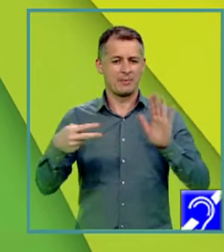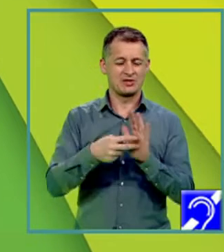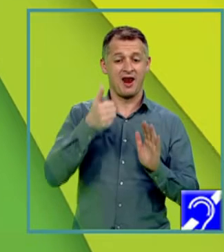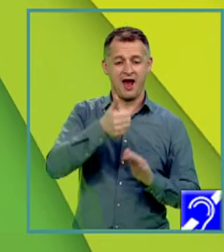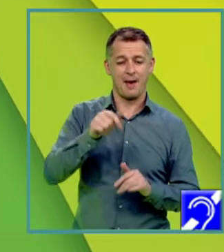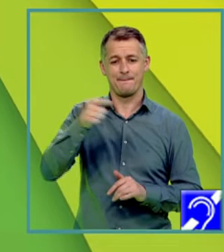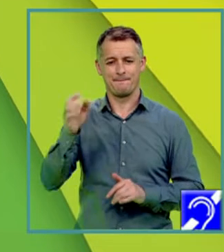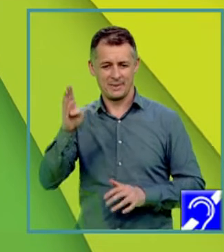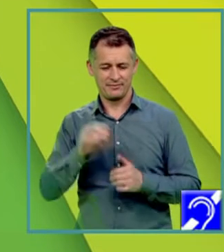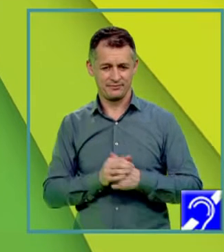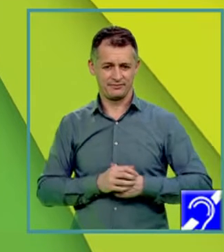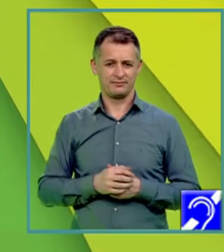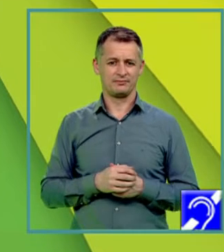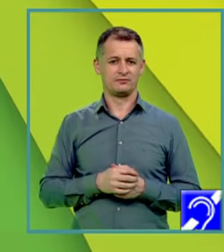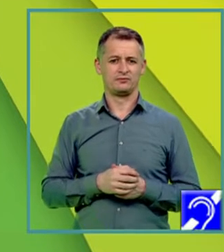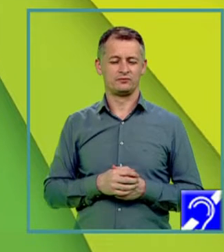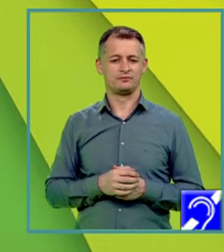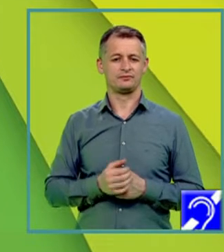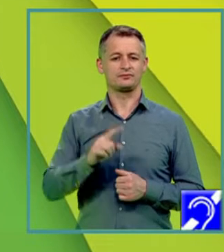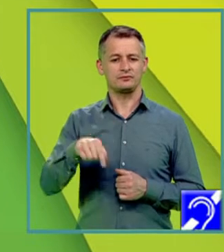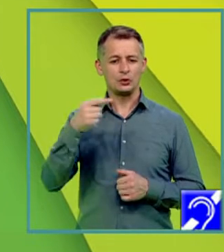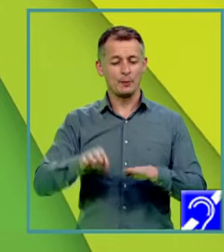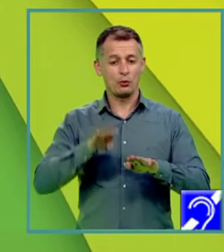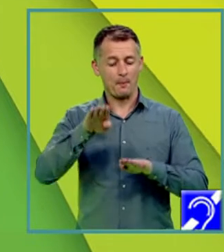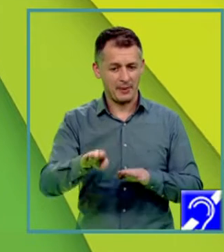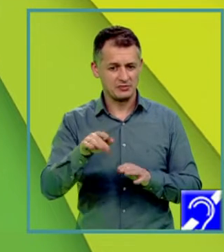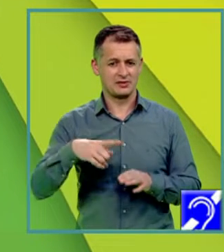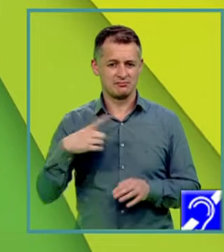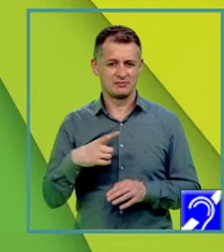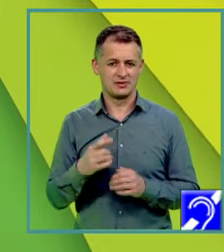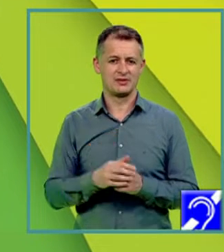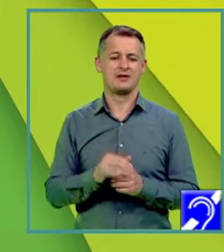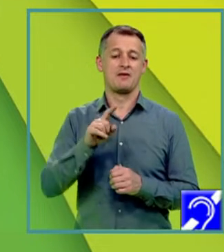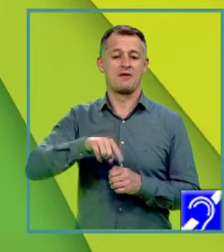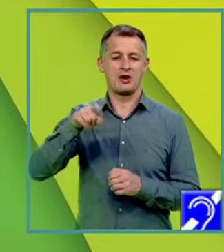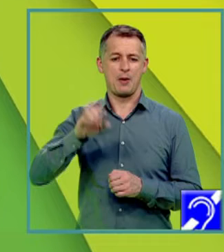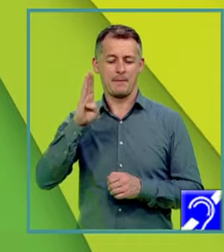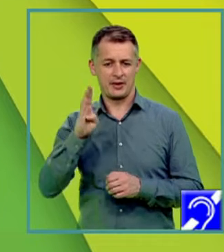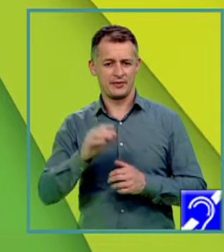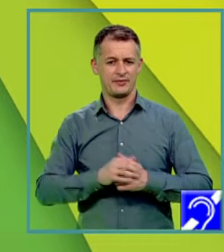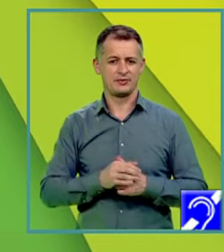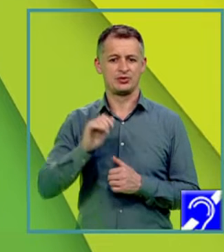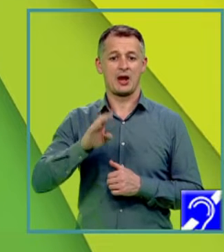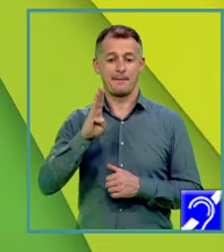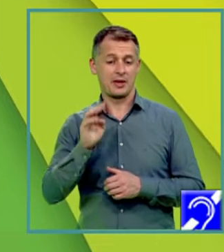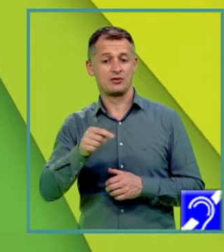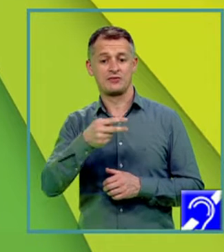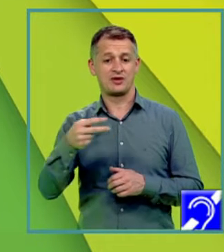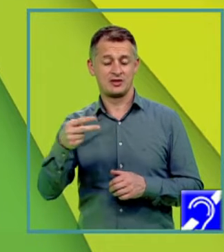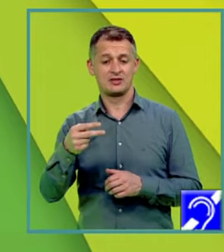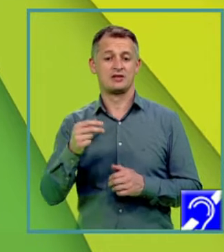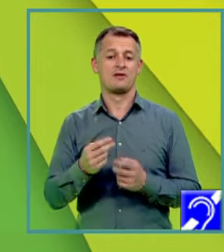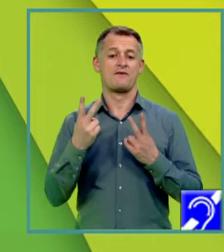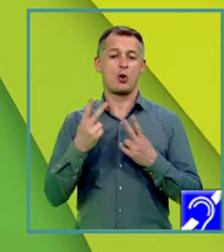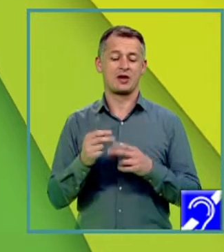valoarea variabilei a la Următorul pas va fi egal cu valoarea variabilei bea și valoarea variabilei va fi egal cu valoarea